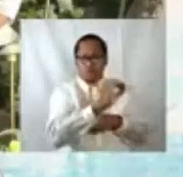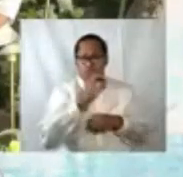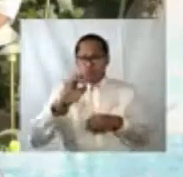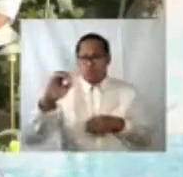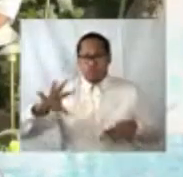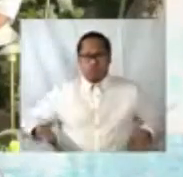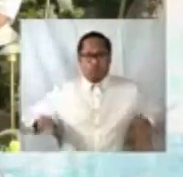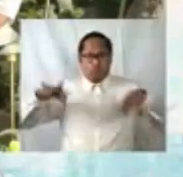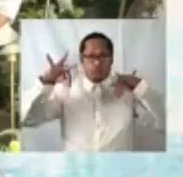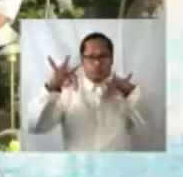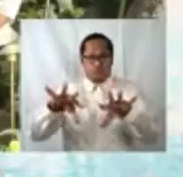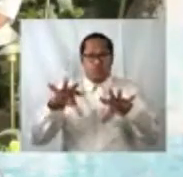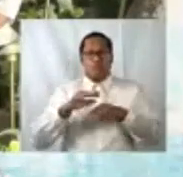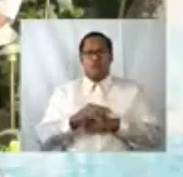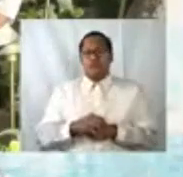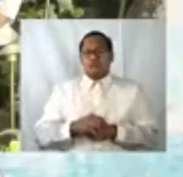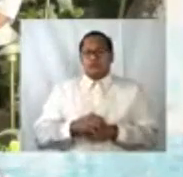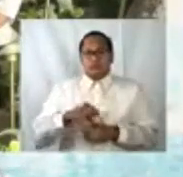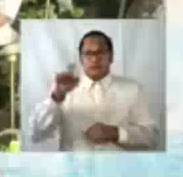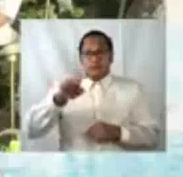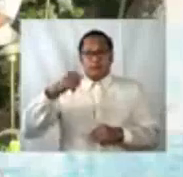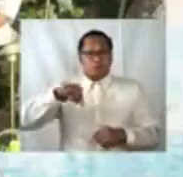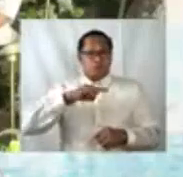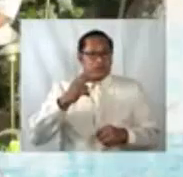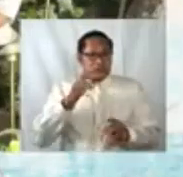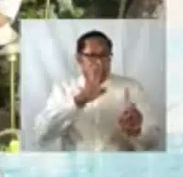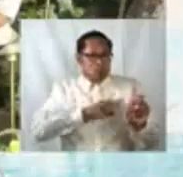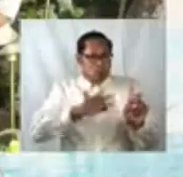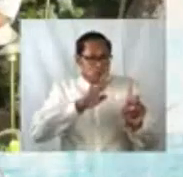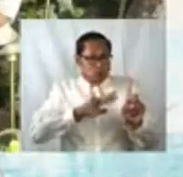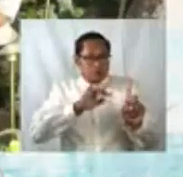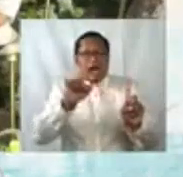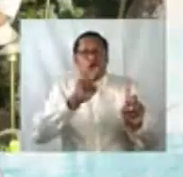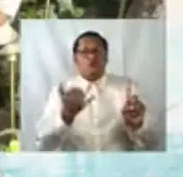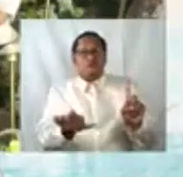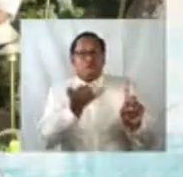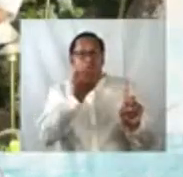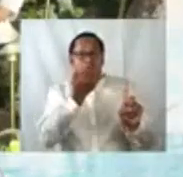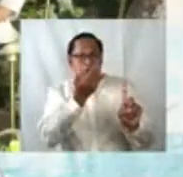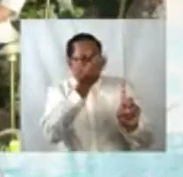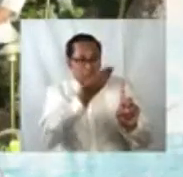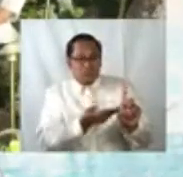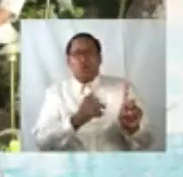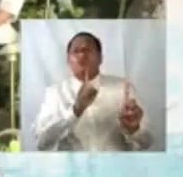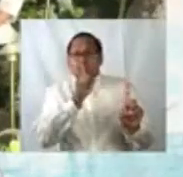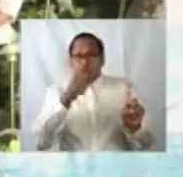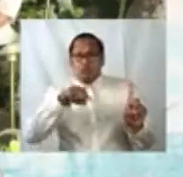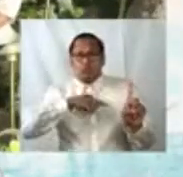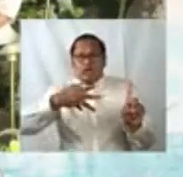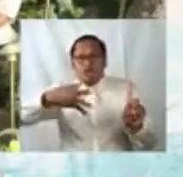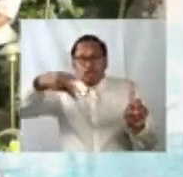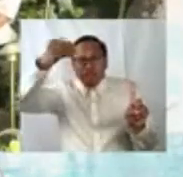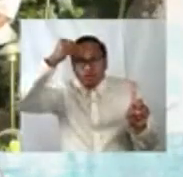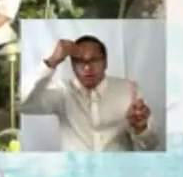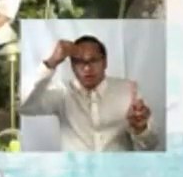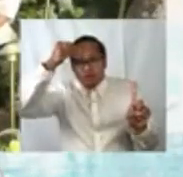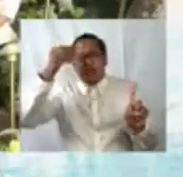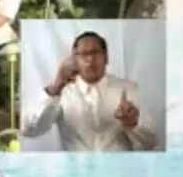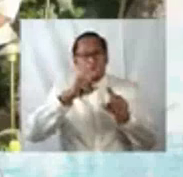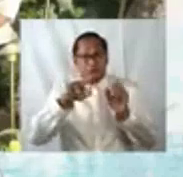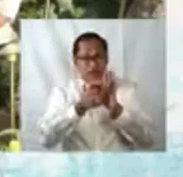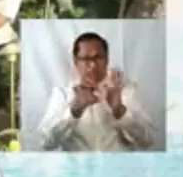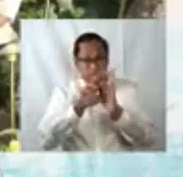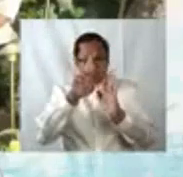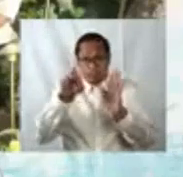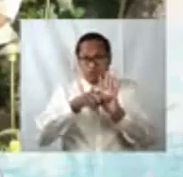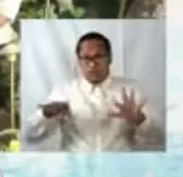Oh? Kailangan makita din natin yung mga mali nila upang matuto tayo. Pero yung papel nila at ambag nila